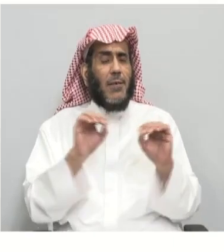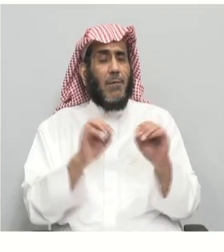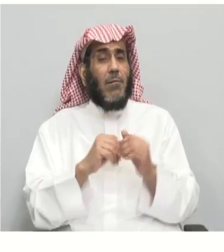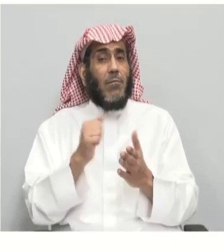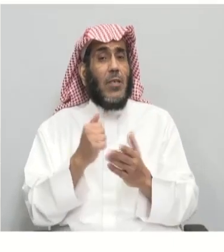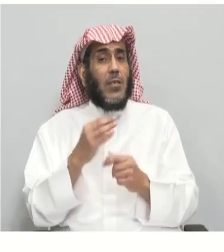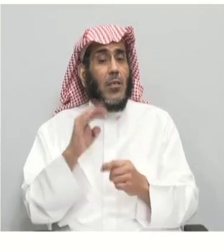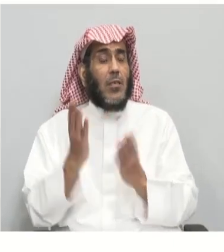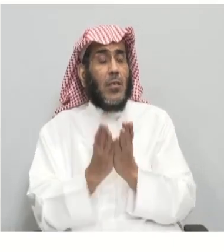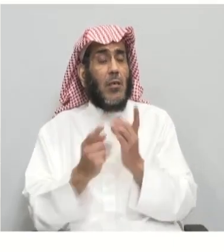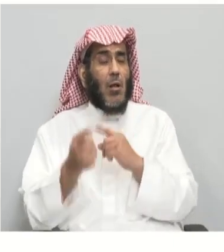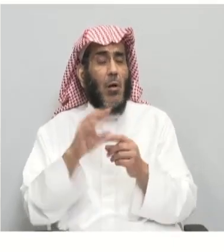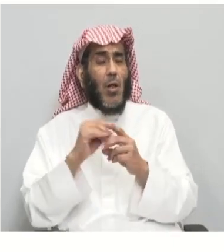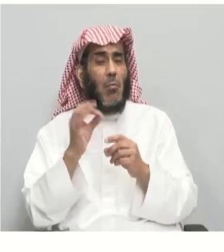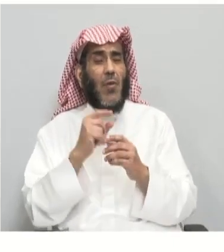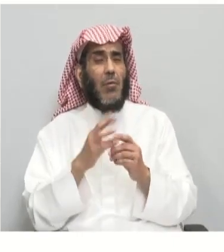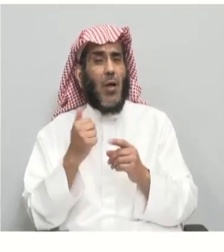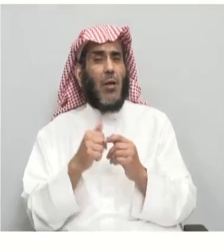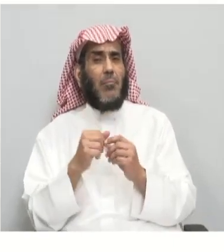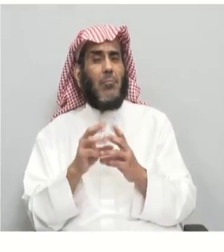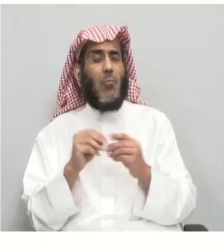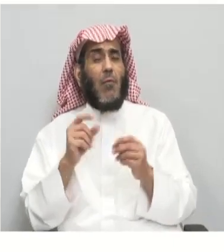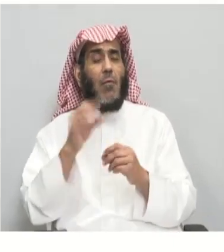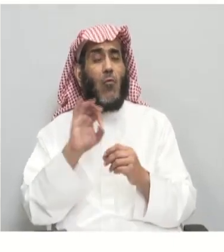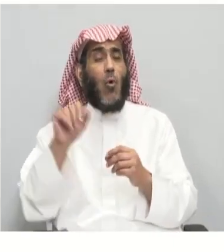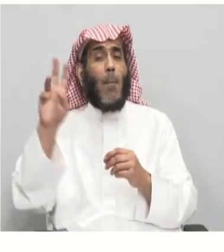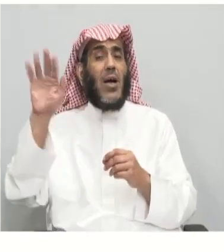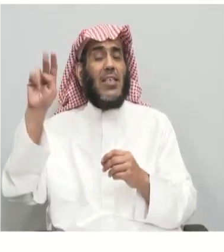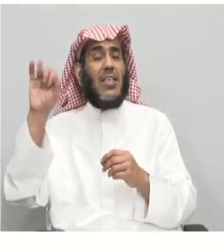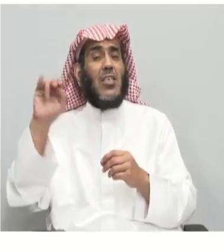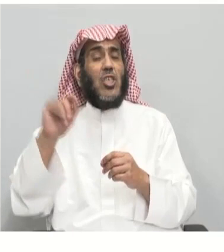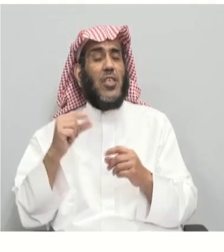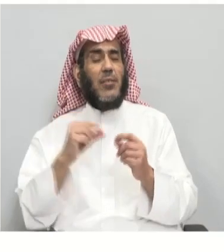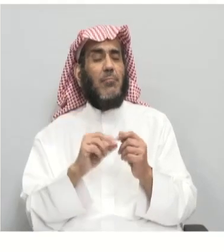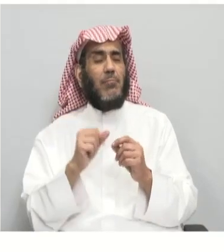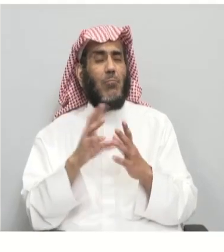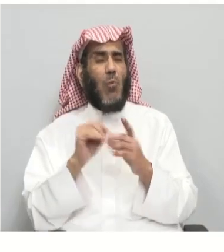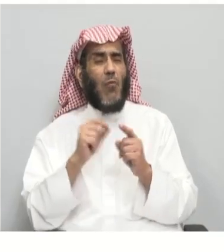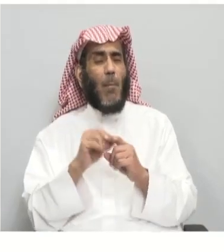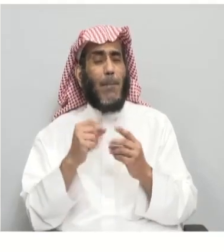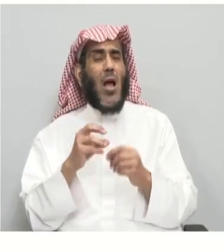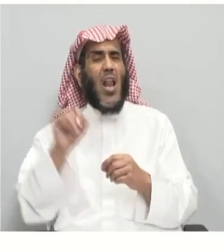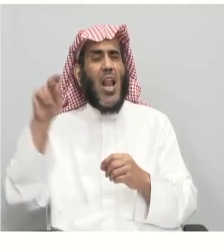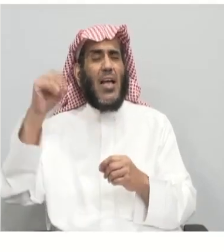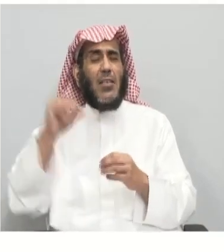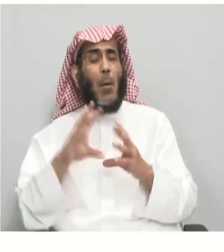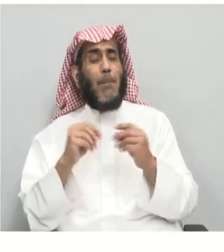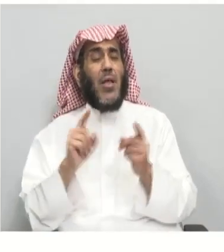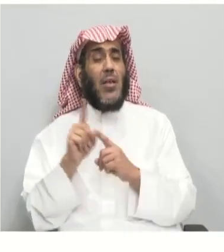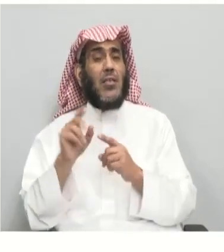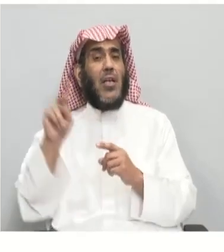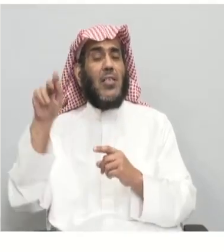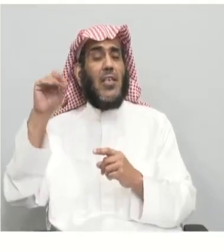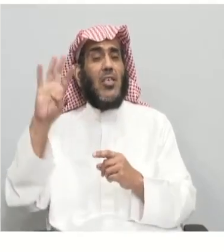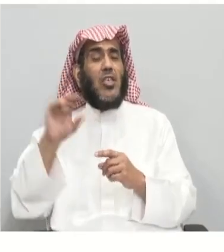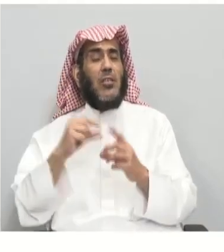درسنا السابق على بعض المفاهيم تعرفنا على مفهوم الترشيد وتعرفنا على مفهوم الهدر ماذا نقصد